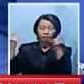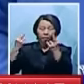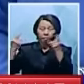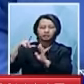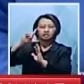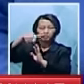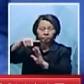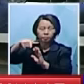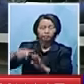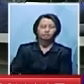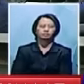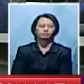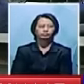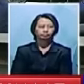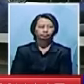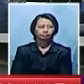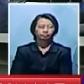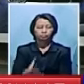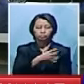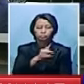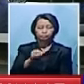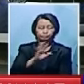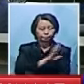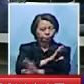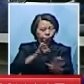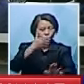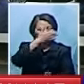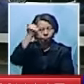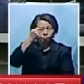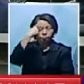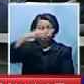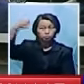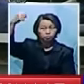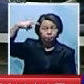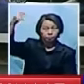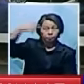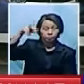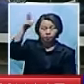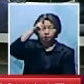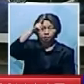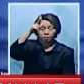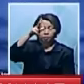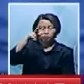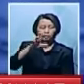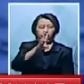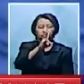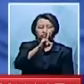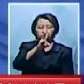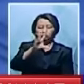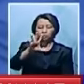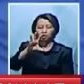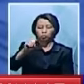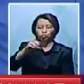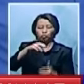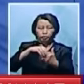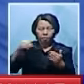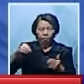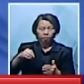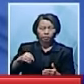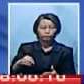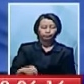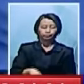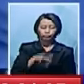Manakala tidak pernah dilupakan pada pesara kerajaan, bayaran khas sebanyak RM750,